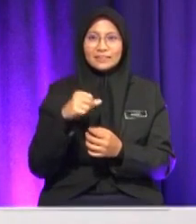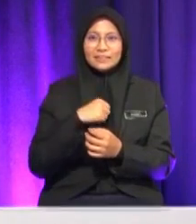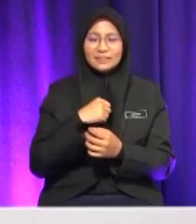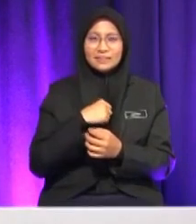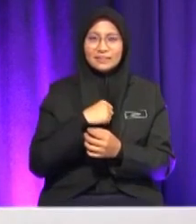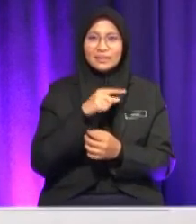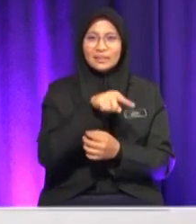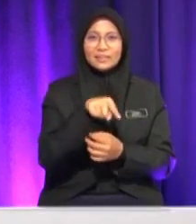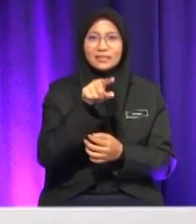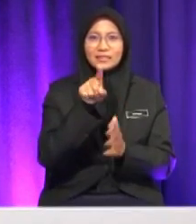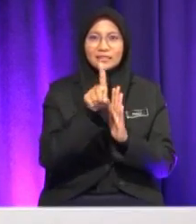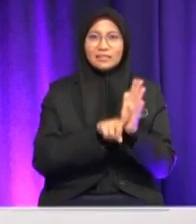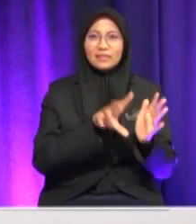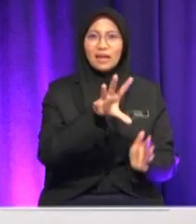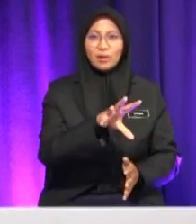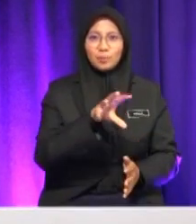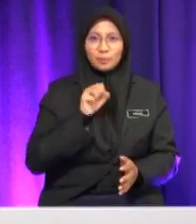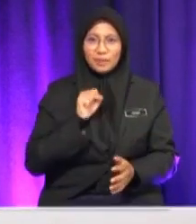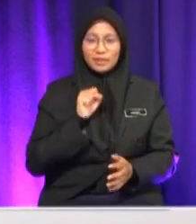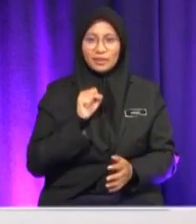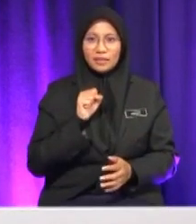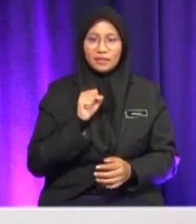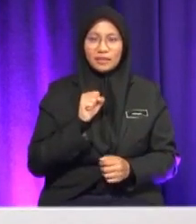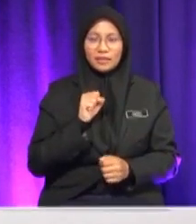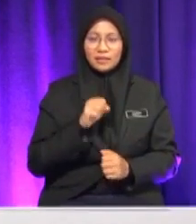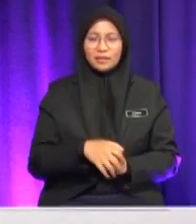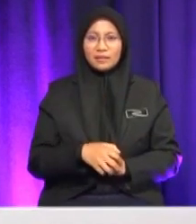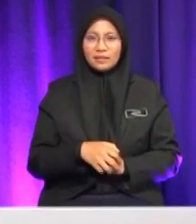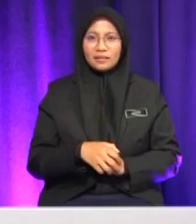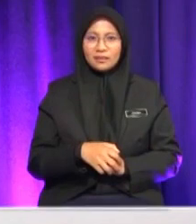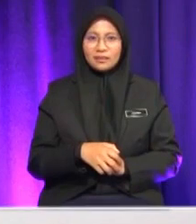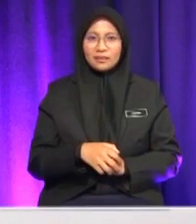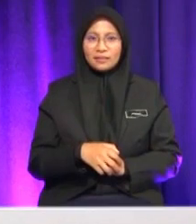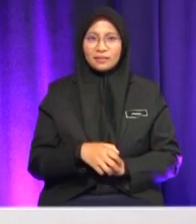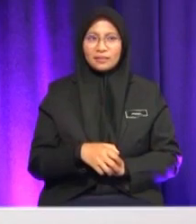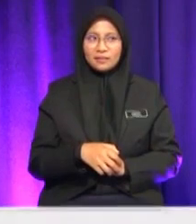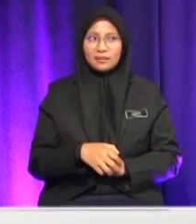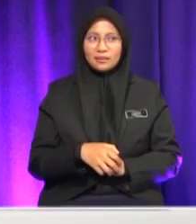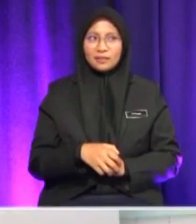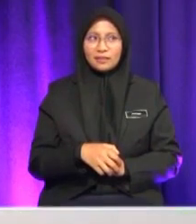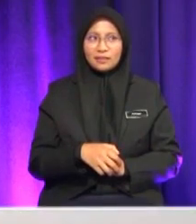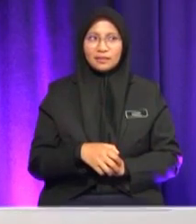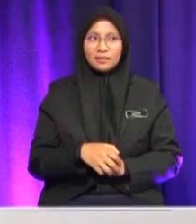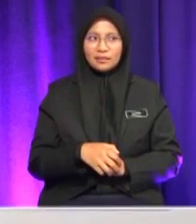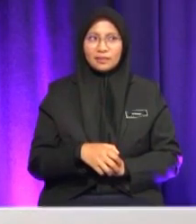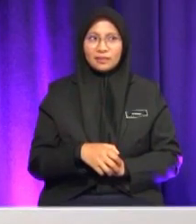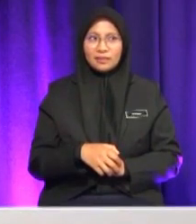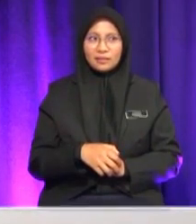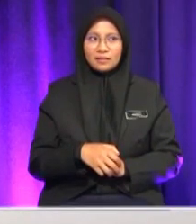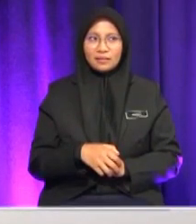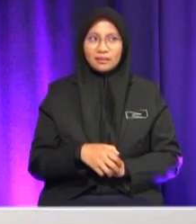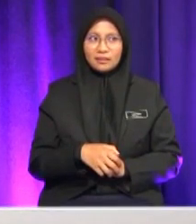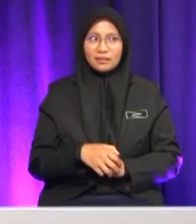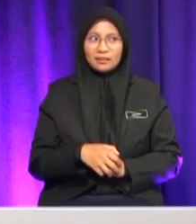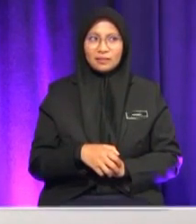muflis, kesemua aset-aset yang dimiliki oleh individu tersebut akan dikendalikan oleh KPI. So, KPI adalah